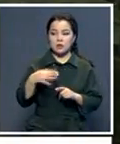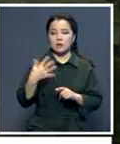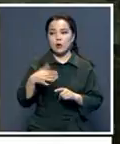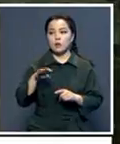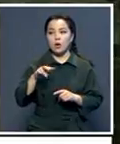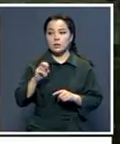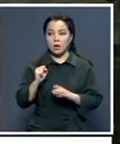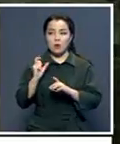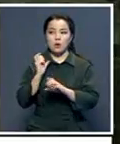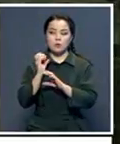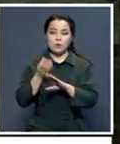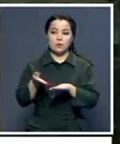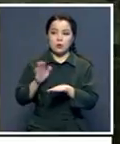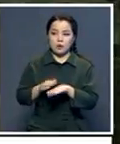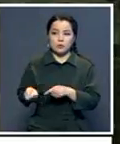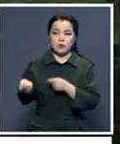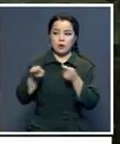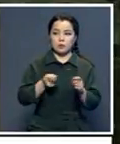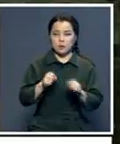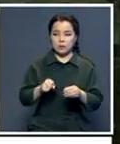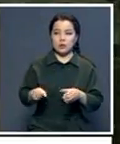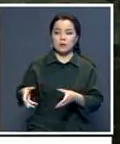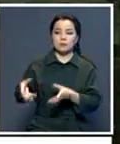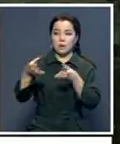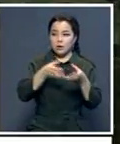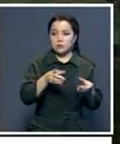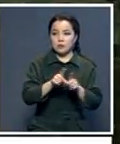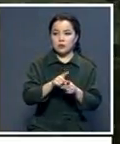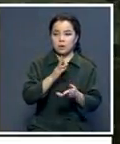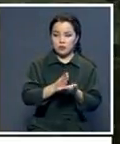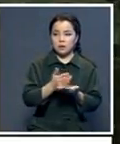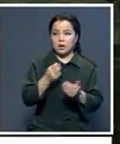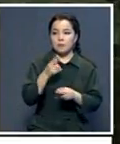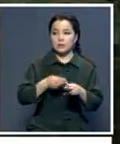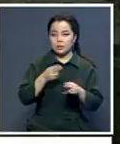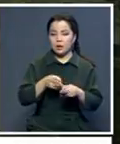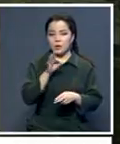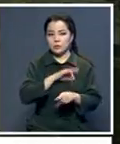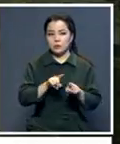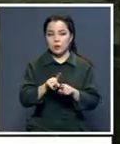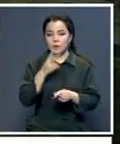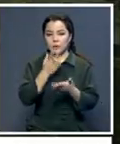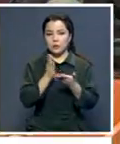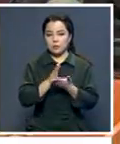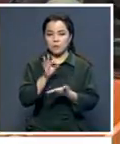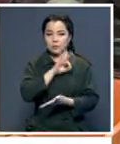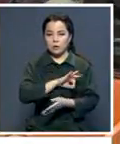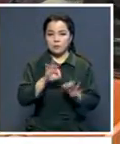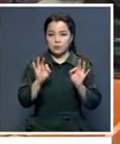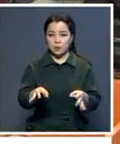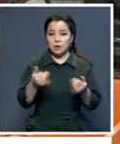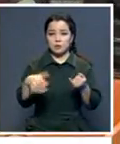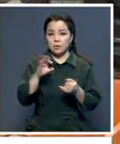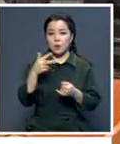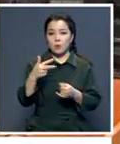басқа магнитті тегеріктер арқылы жүкті жабыстырып алып, тиеп бере алады. Негізі металлургия саласында қолдануға тиімді. Негізі